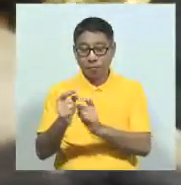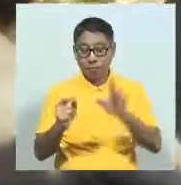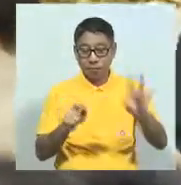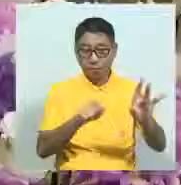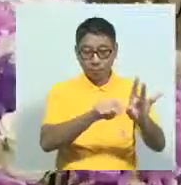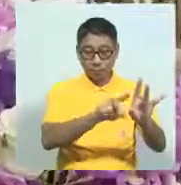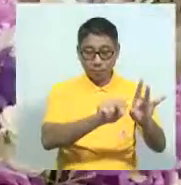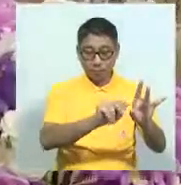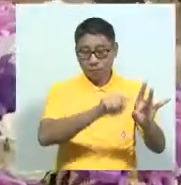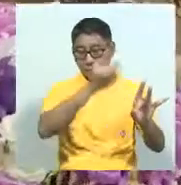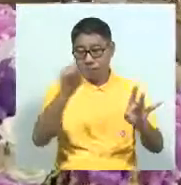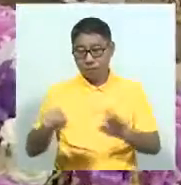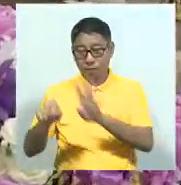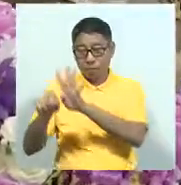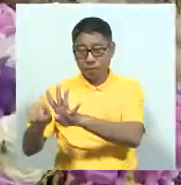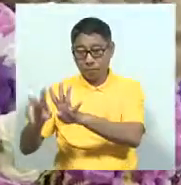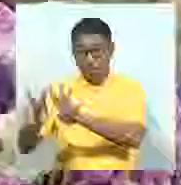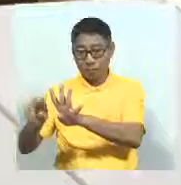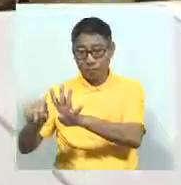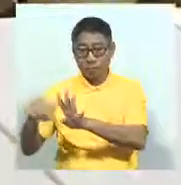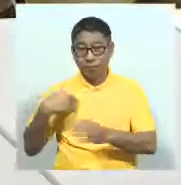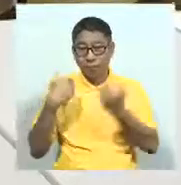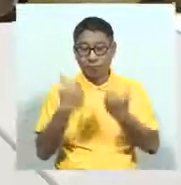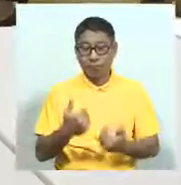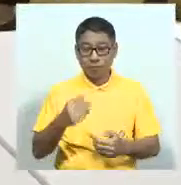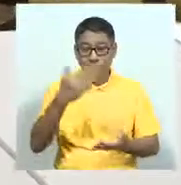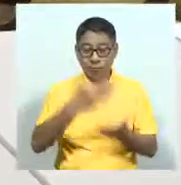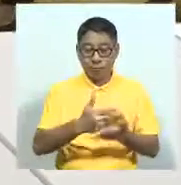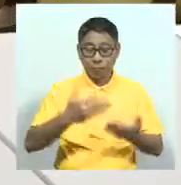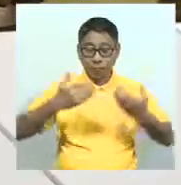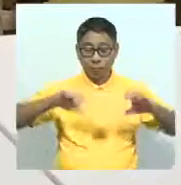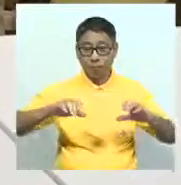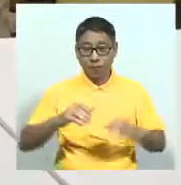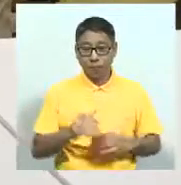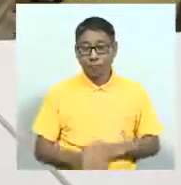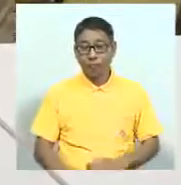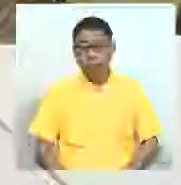8:30 น.ไปจนถึง 16:30 น.ไม่เว้นวันหยุดราชการนะครับ